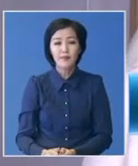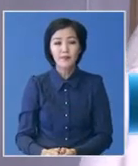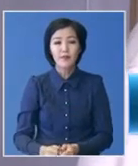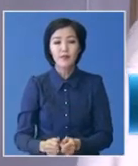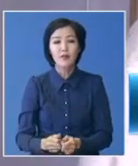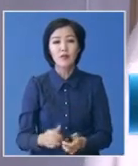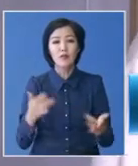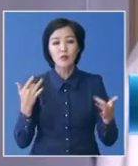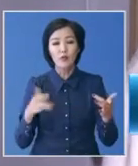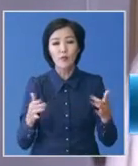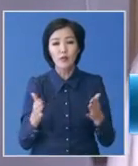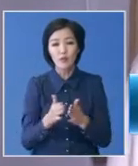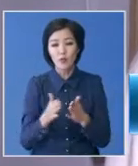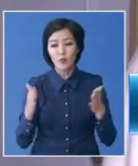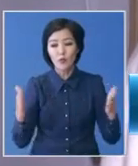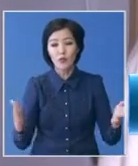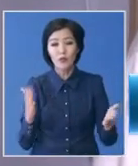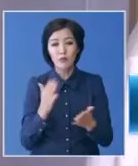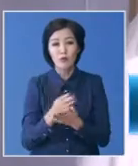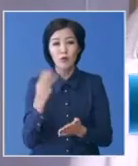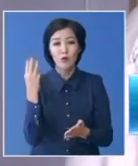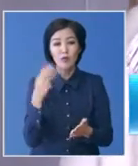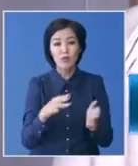өлшемдері болады. Мысалы 38, 44,